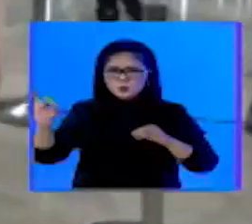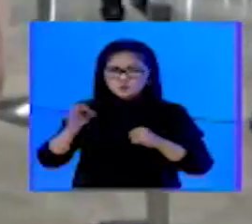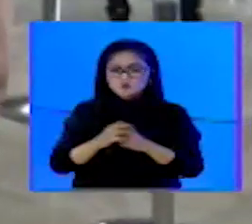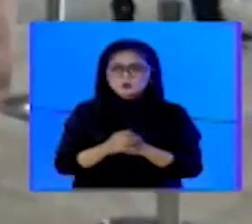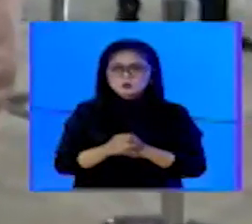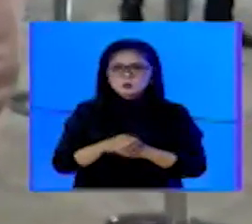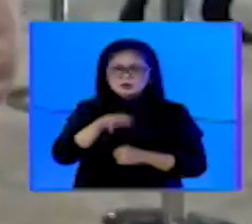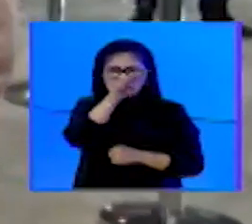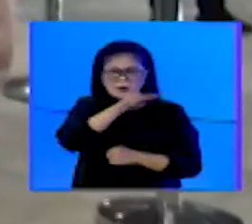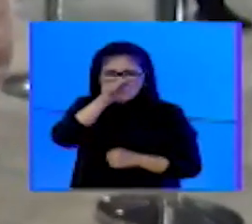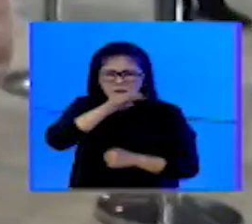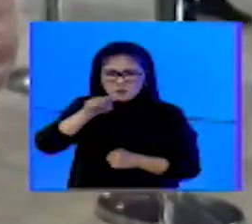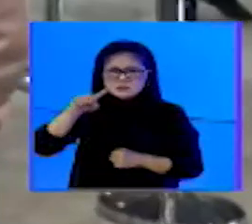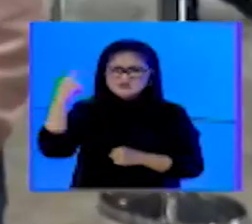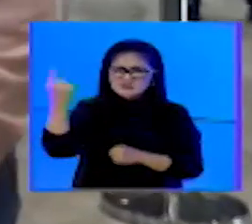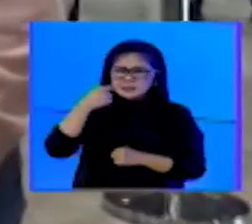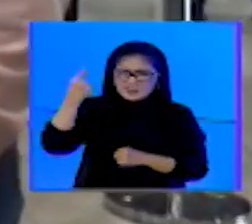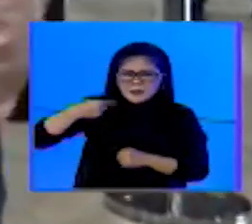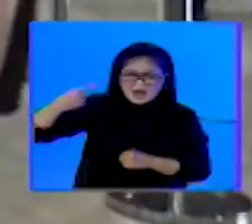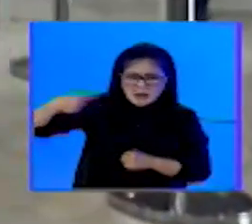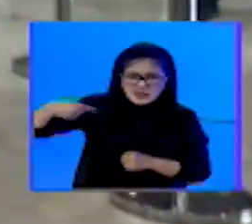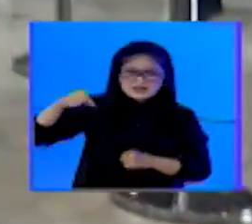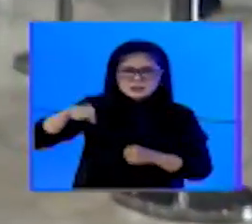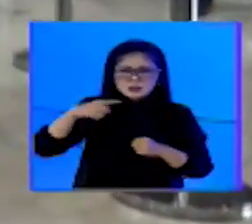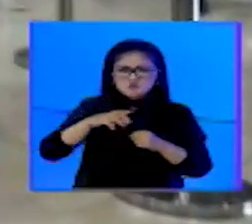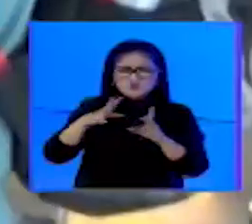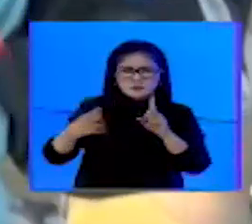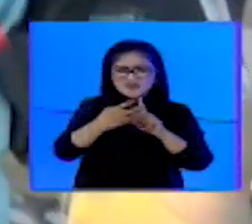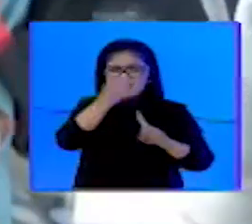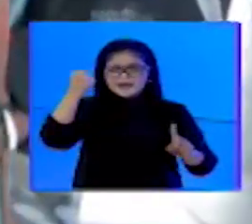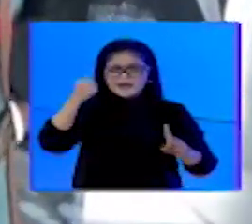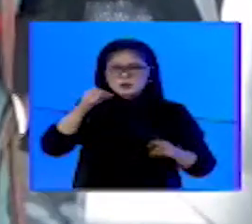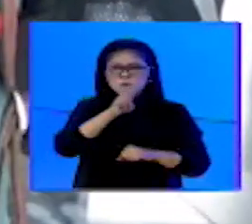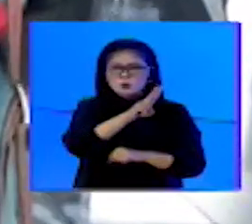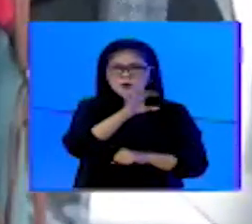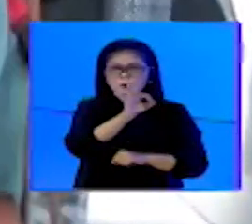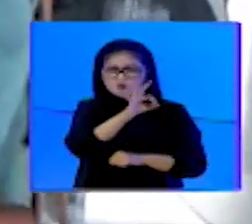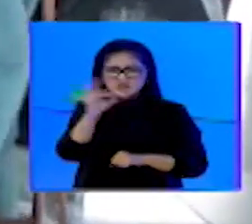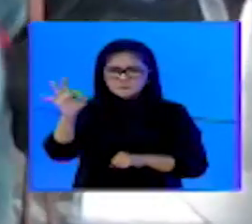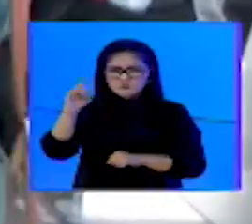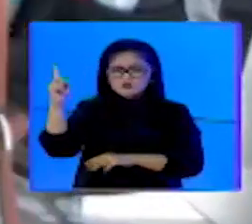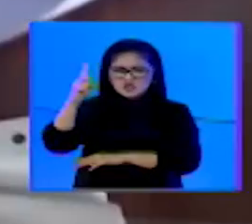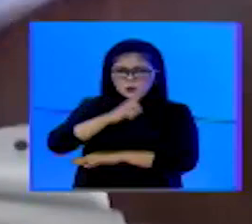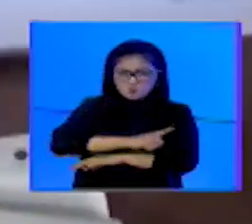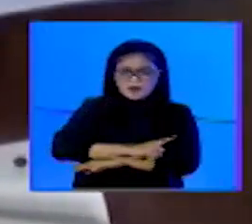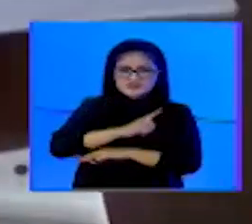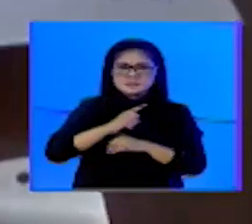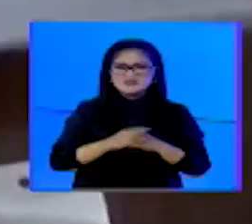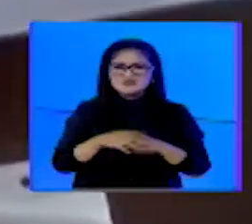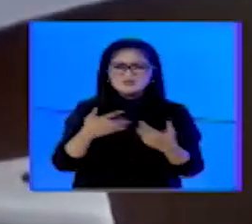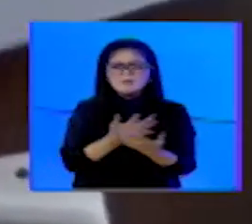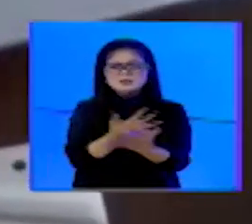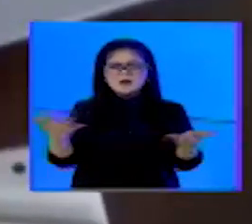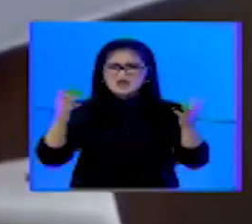Pemeriksaan spesimen per hari telah mendekati target Presiden Jokowi sebanyak 20.000 per hari. Warga diimbau tetap menaati